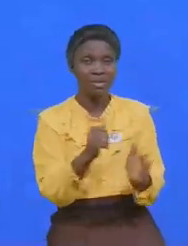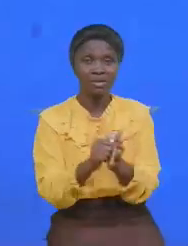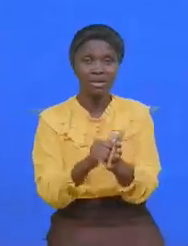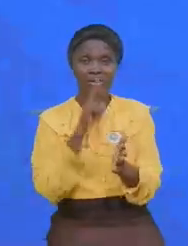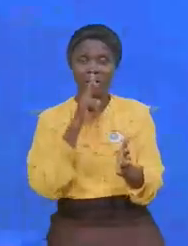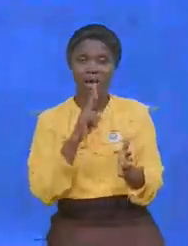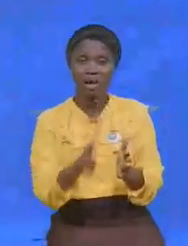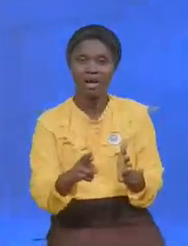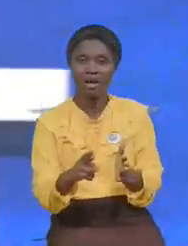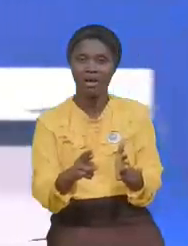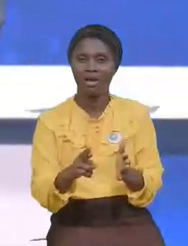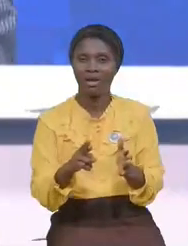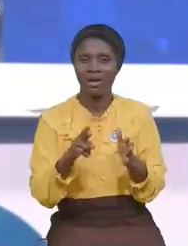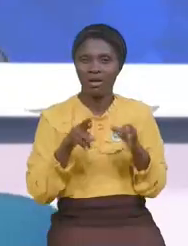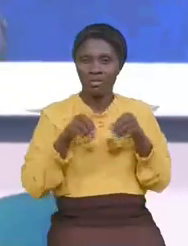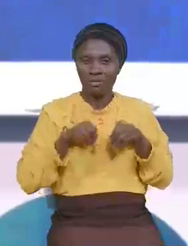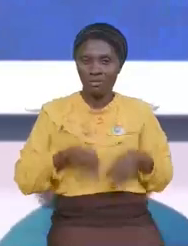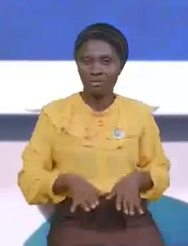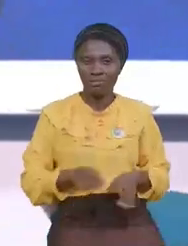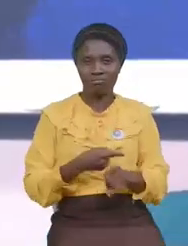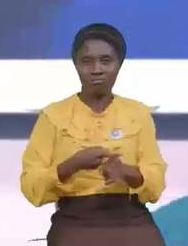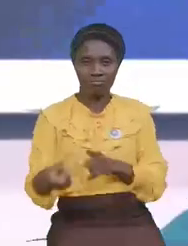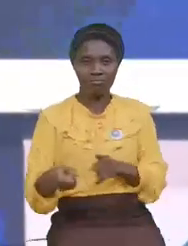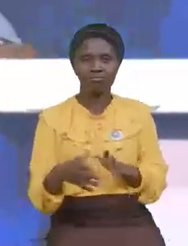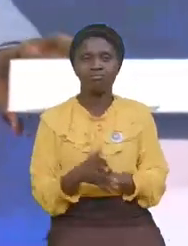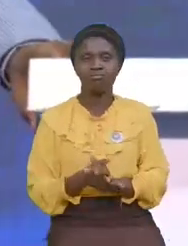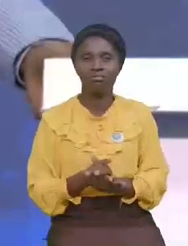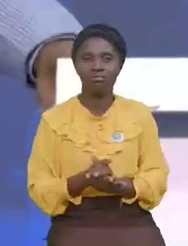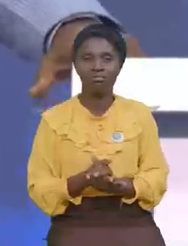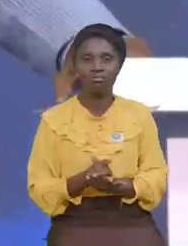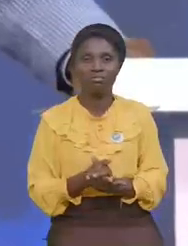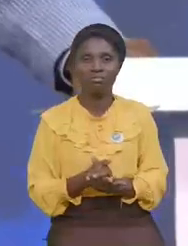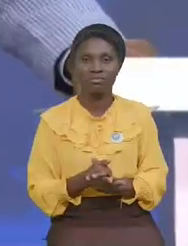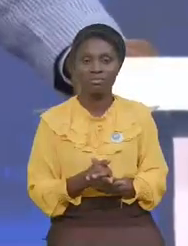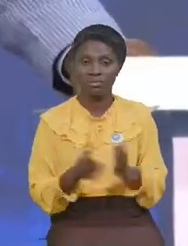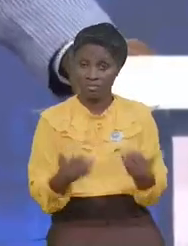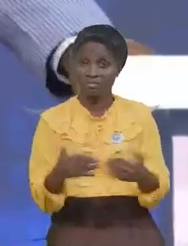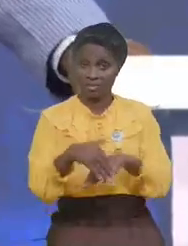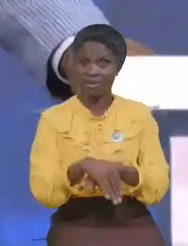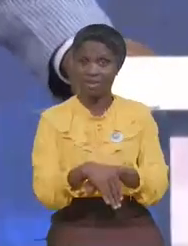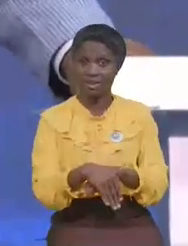et pour délivrer ceux qui sont opprimés, pour renvoyer libres les opprimés.